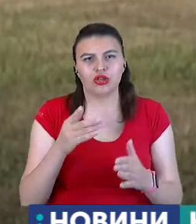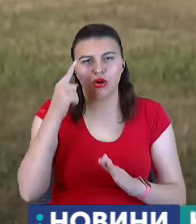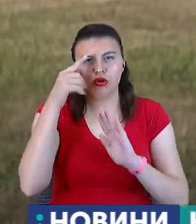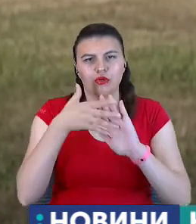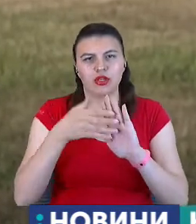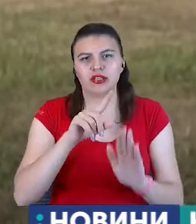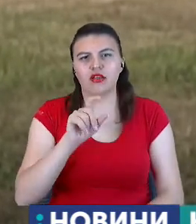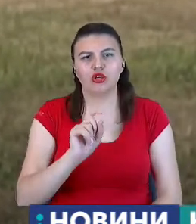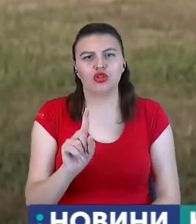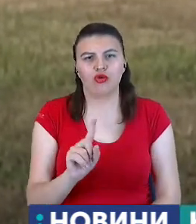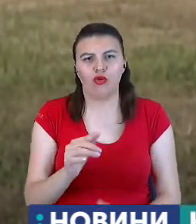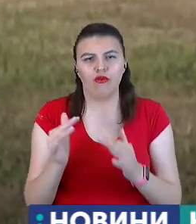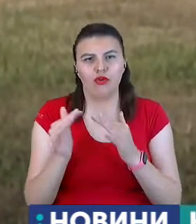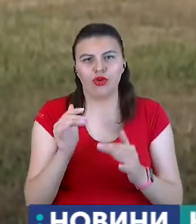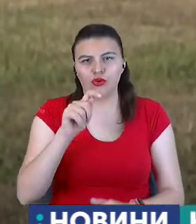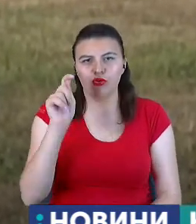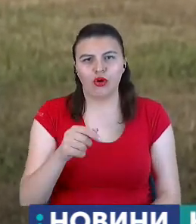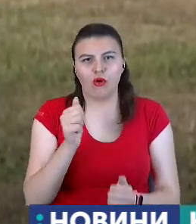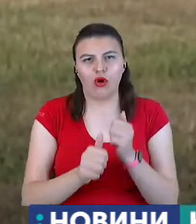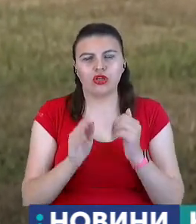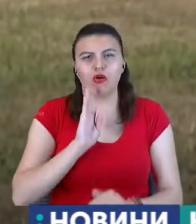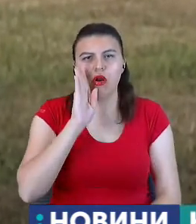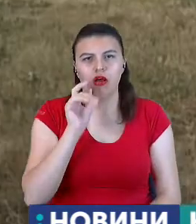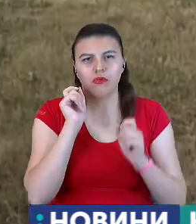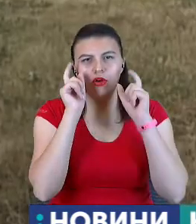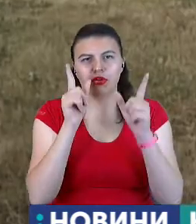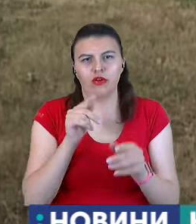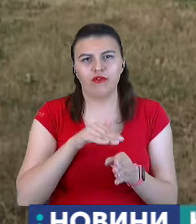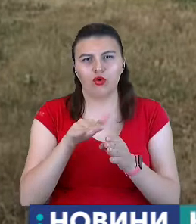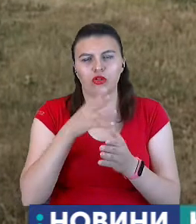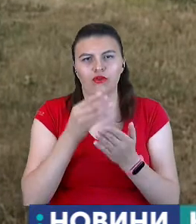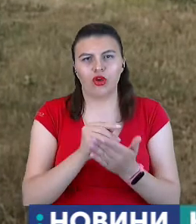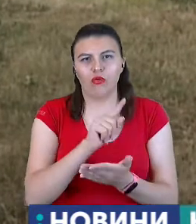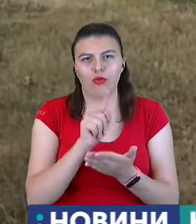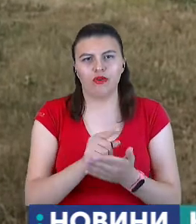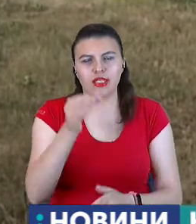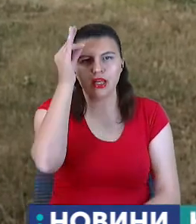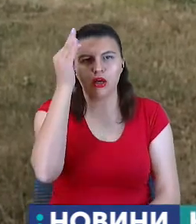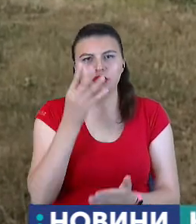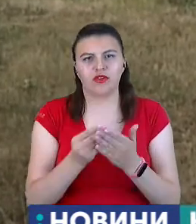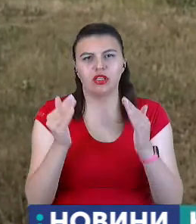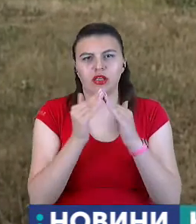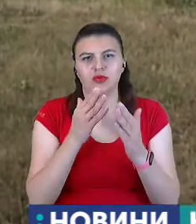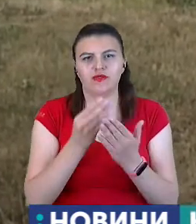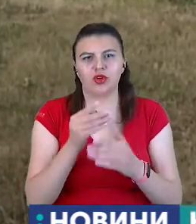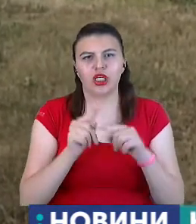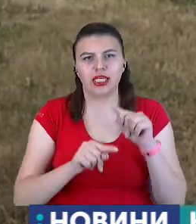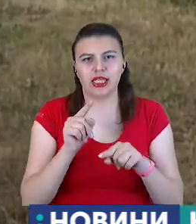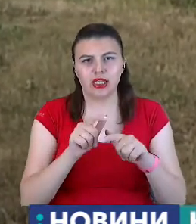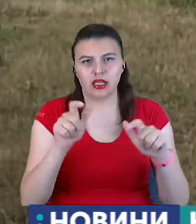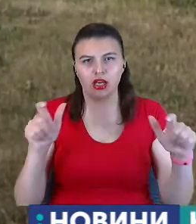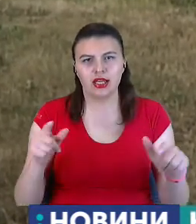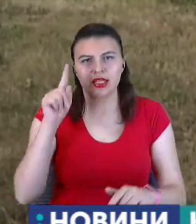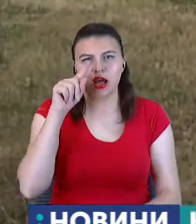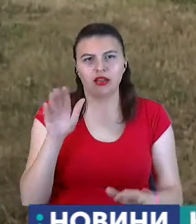за що вони кожного ранку прокидаються, виконують свої службові обов'язки. Вони згадують свій дім, своїх рідних. І ви знаєте,